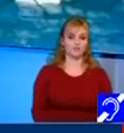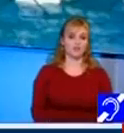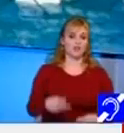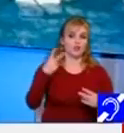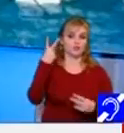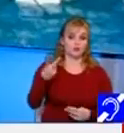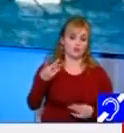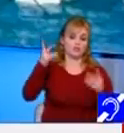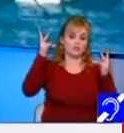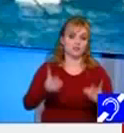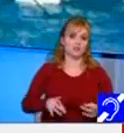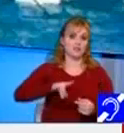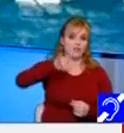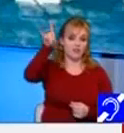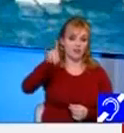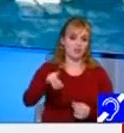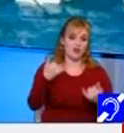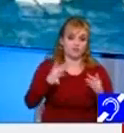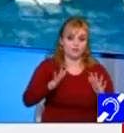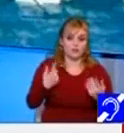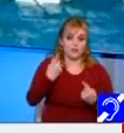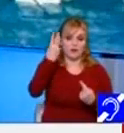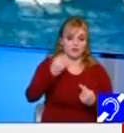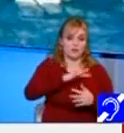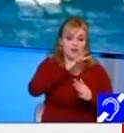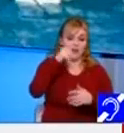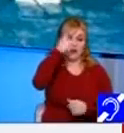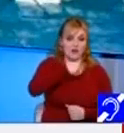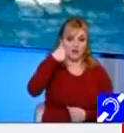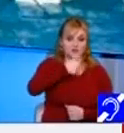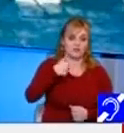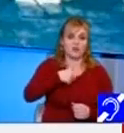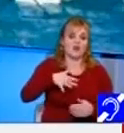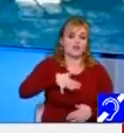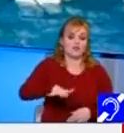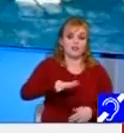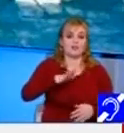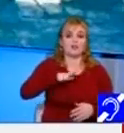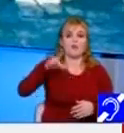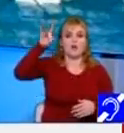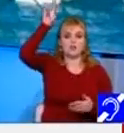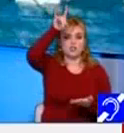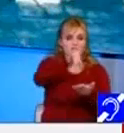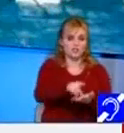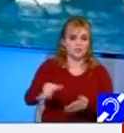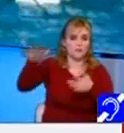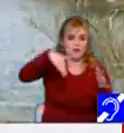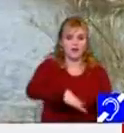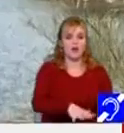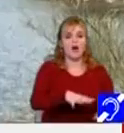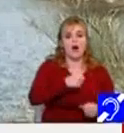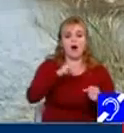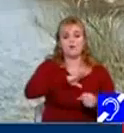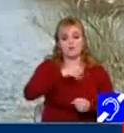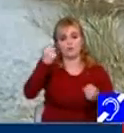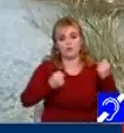Două accidente aviatice s-au produs în prima zi din an. În Australia, un avion de agrement s-a prăbușit în apele portului Sydney. Au murit